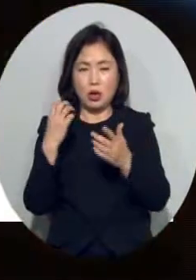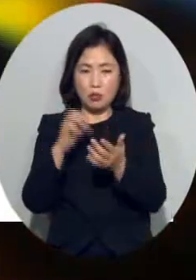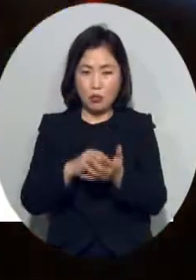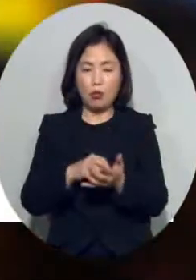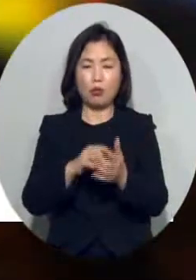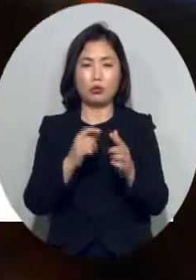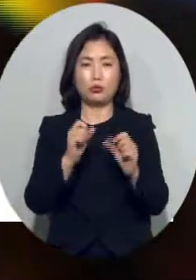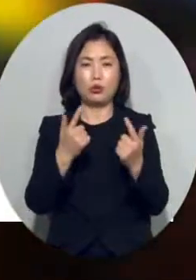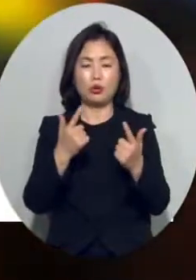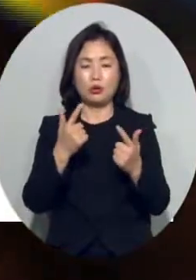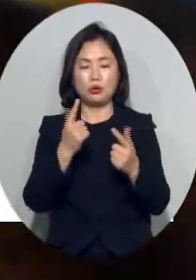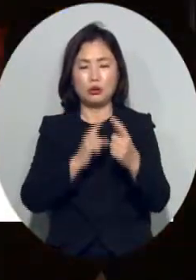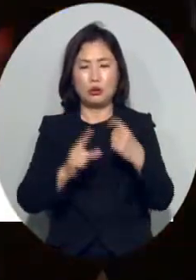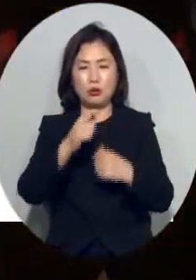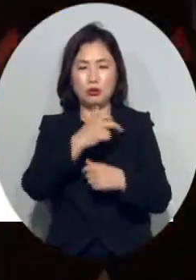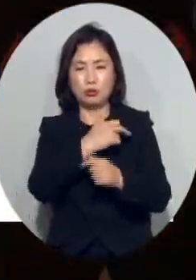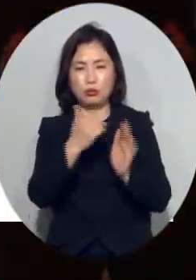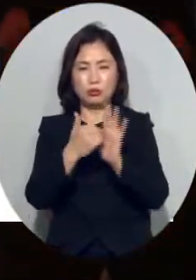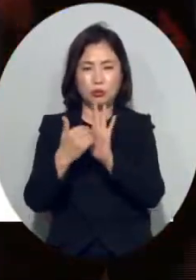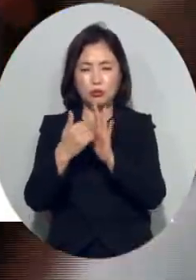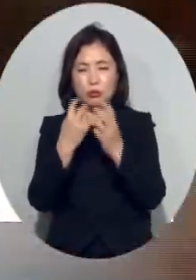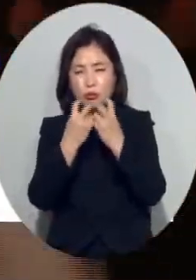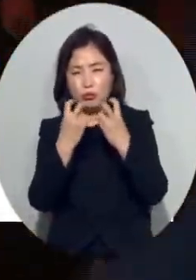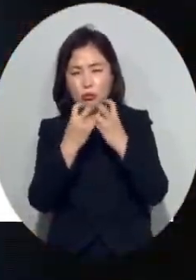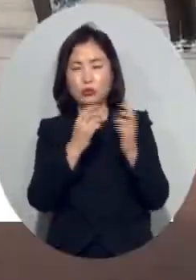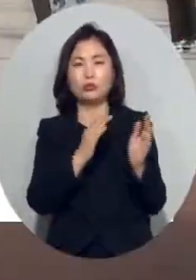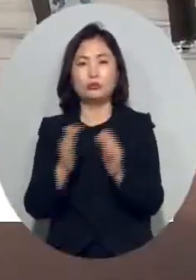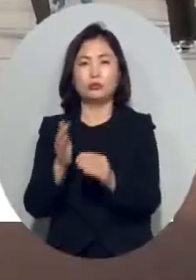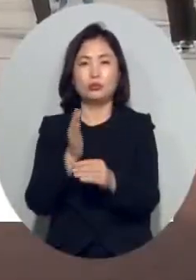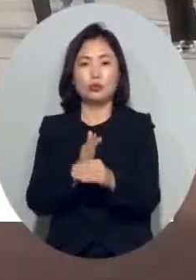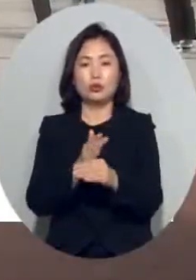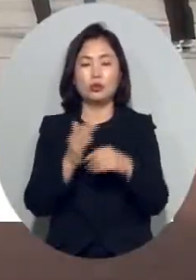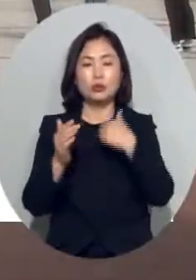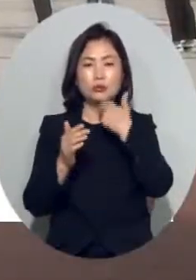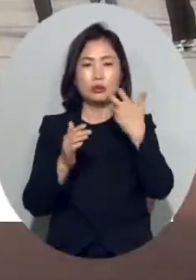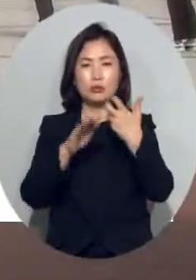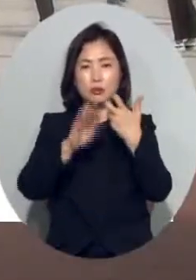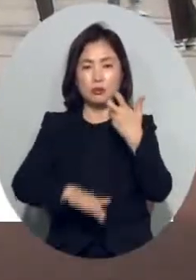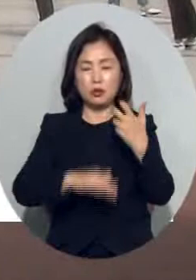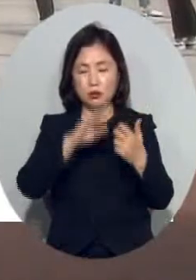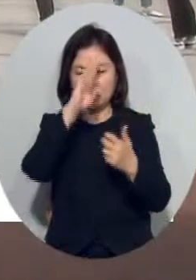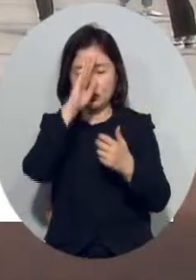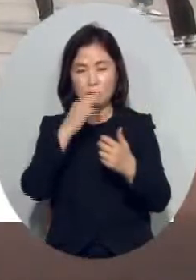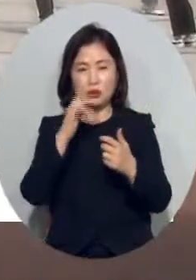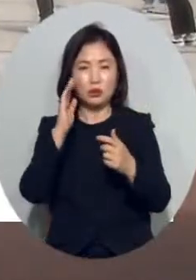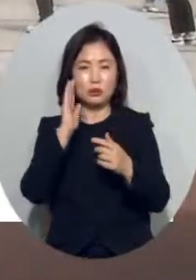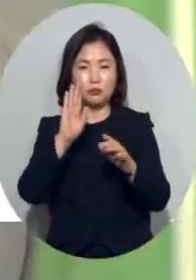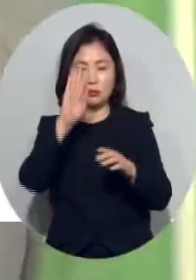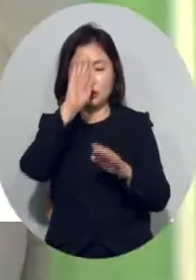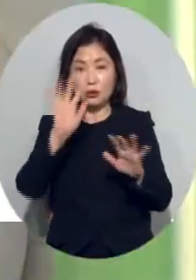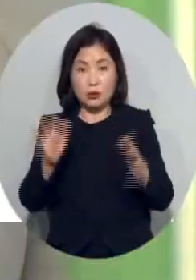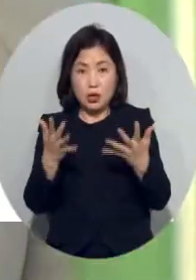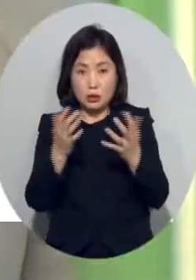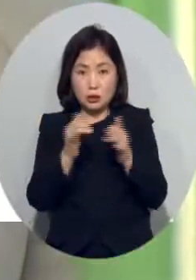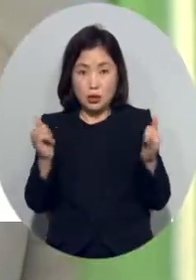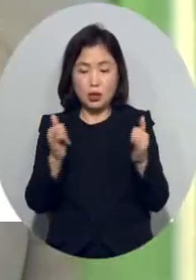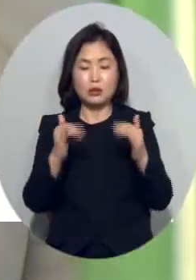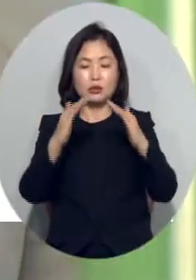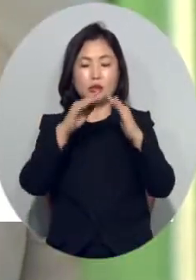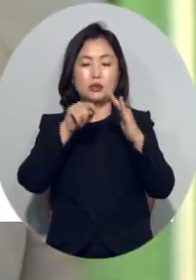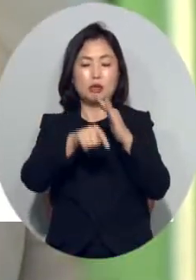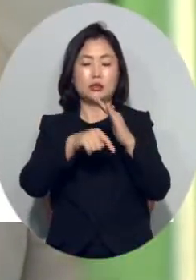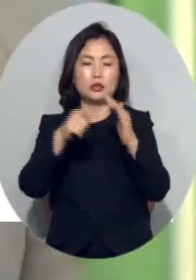바탕으로 추가 방역 대책을 마련하고 있습니다. 70세 미만 무증상이나 경증 환자에게 적용하는